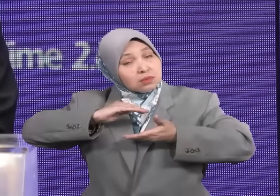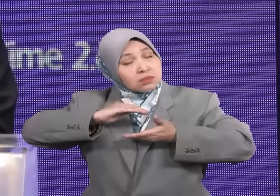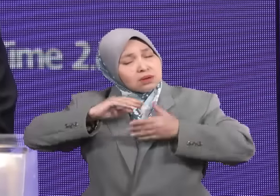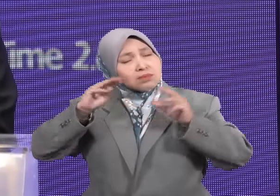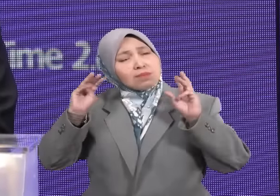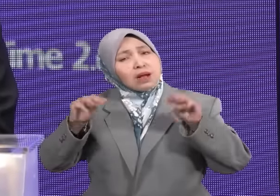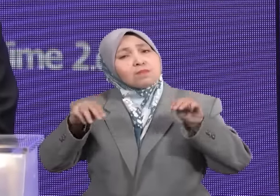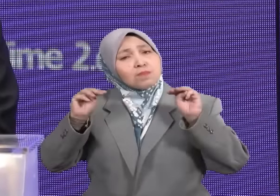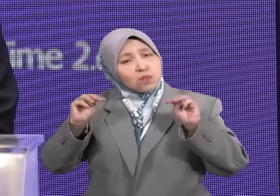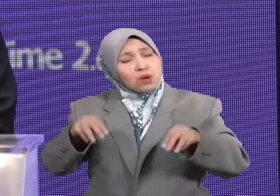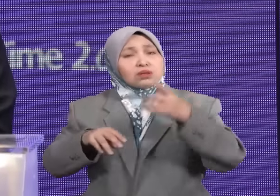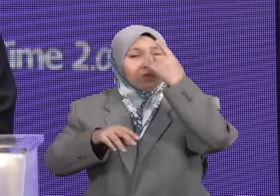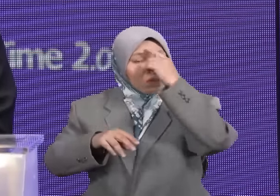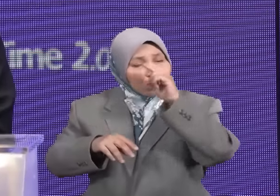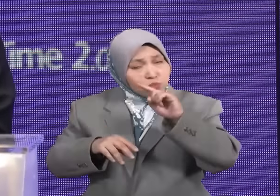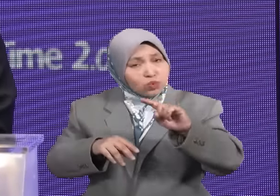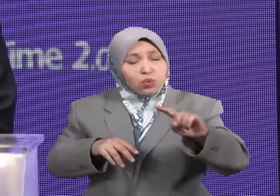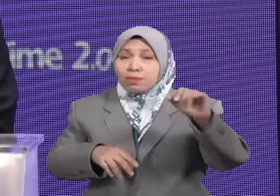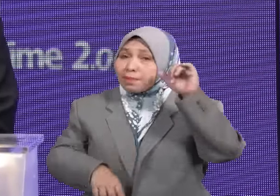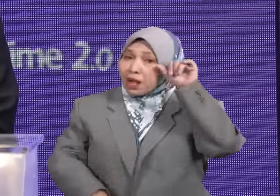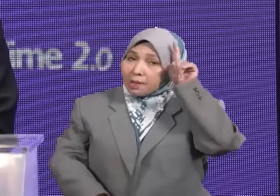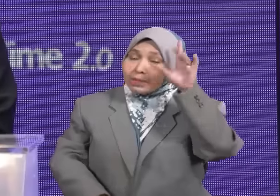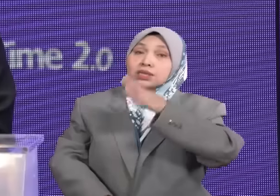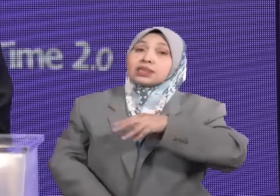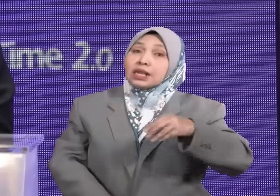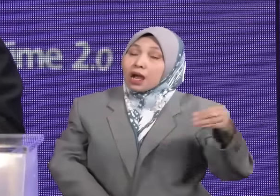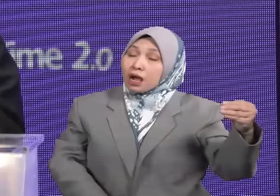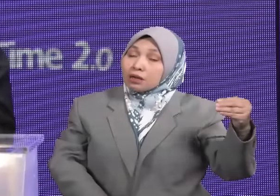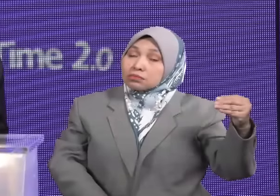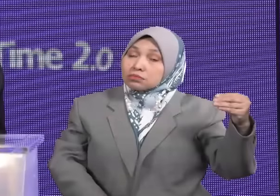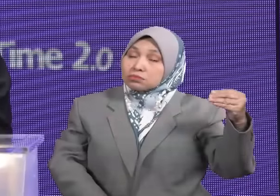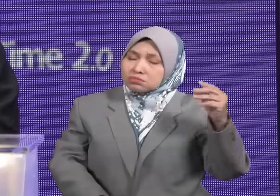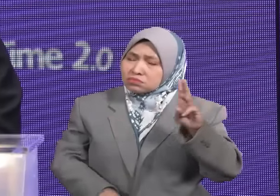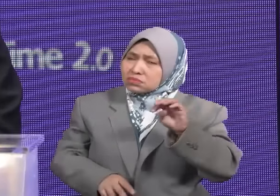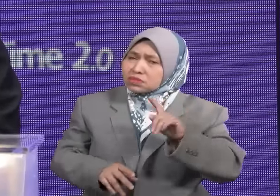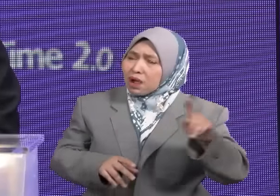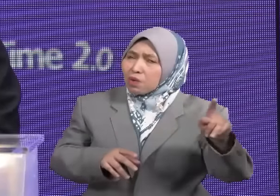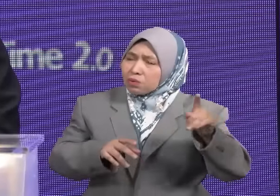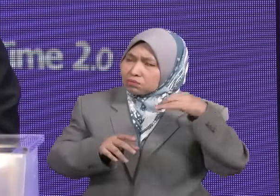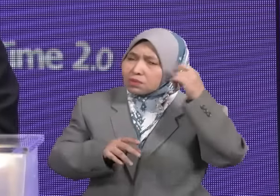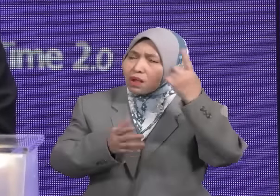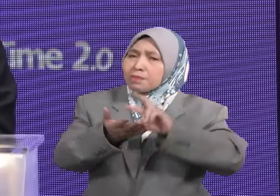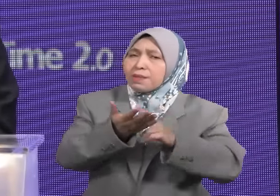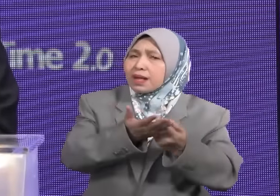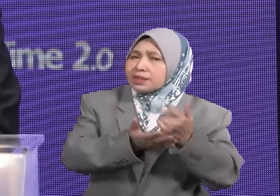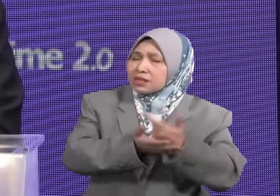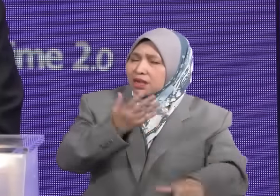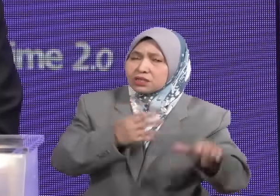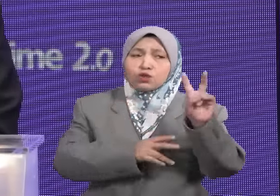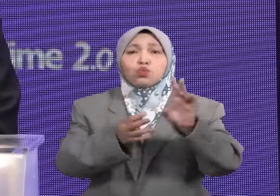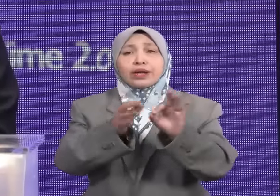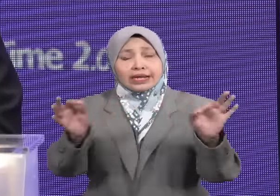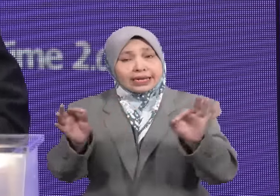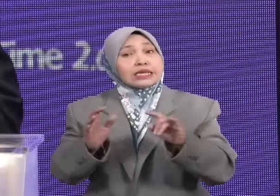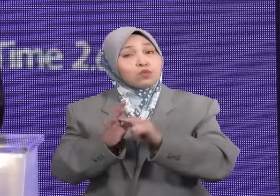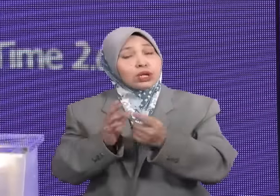kemampuan untuk memahami dan juga menakul kepada apakah yang dibawakan Allah Subhanahu taala dalam dua ayat ini. Kita